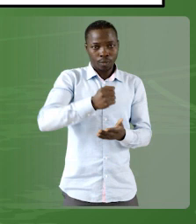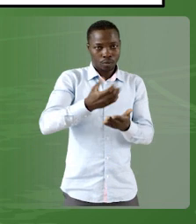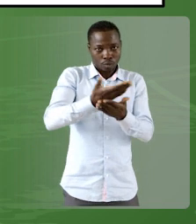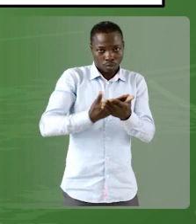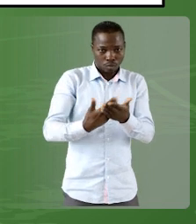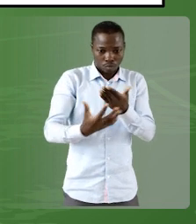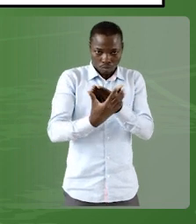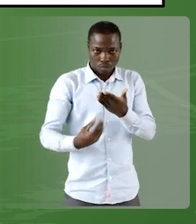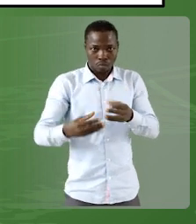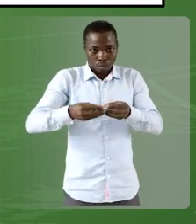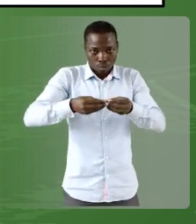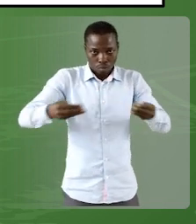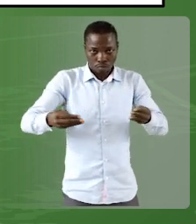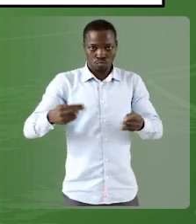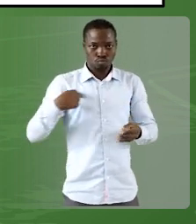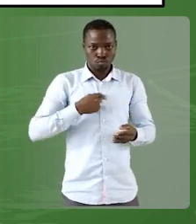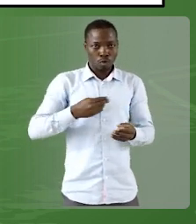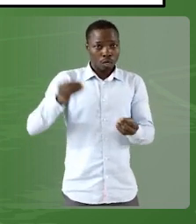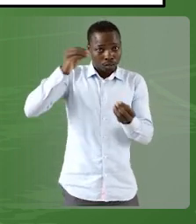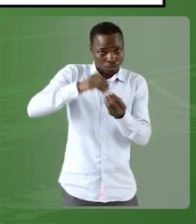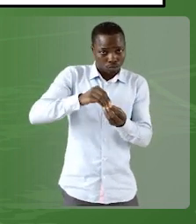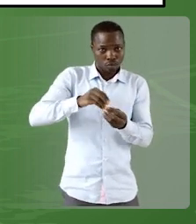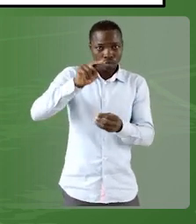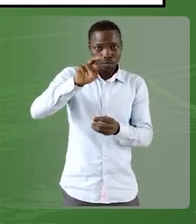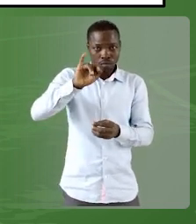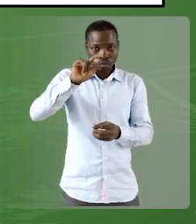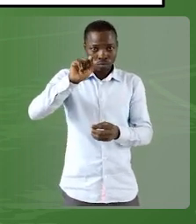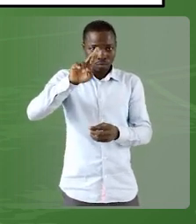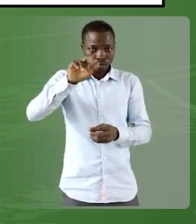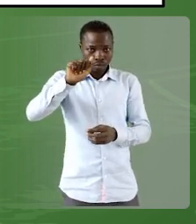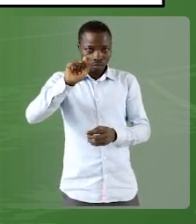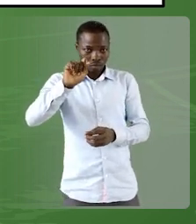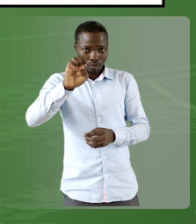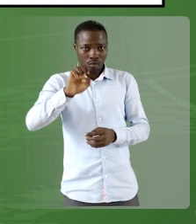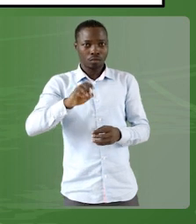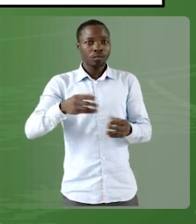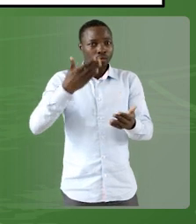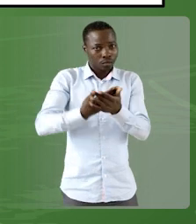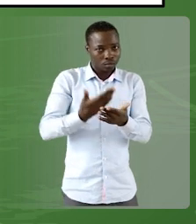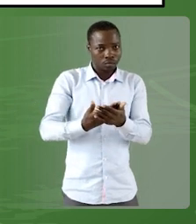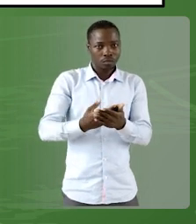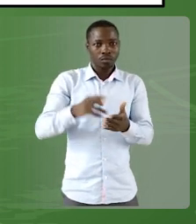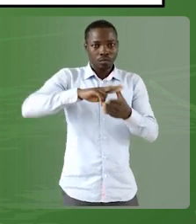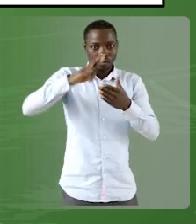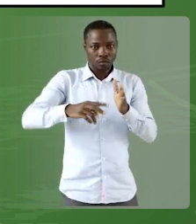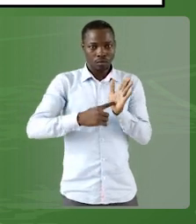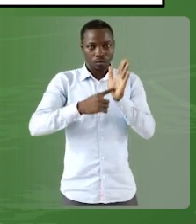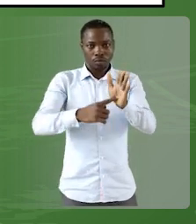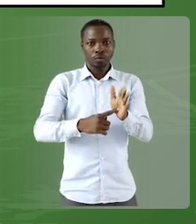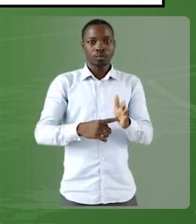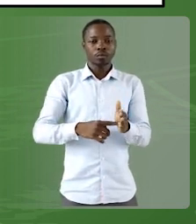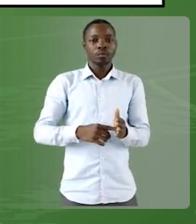ajoutons quelques gouttes de nitrate d'argent. Les résultats indiquent un précipité blanc